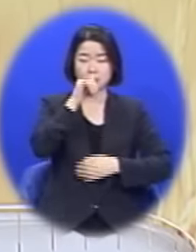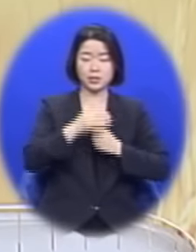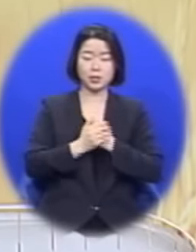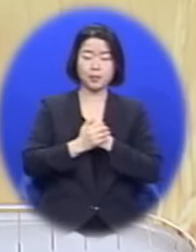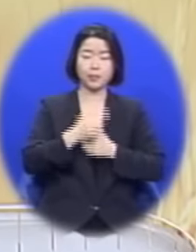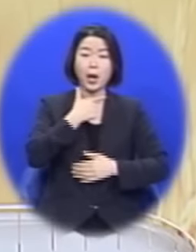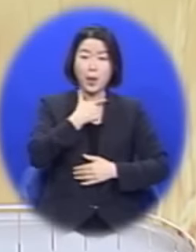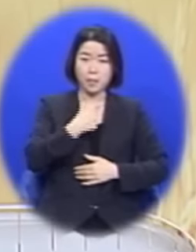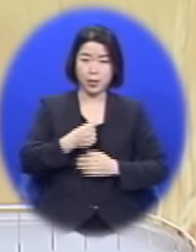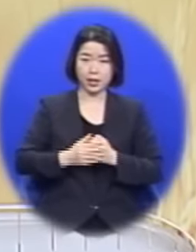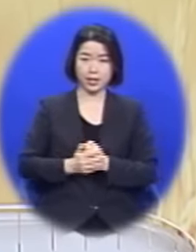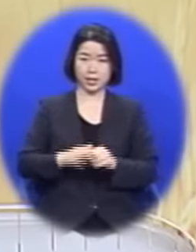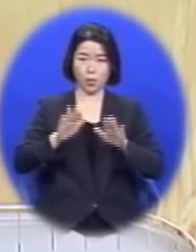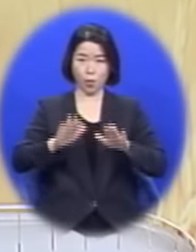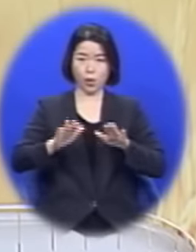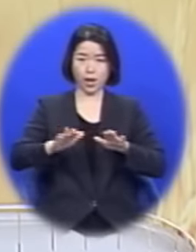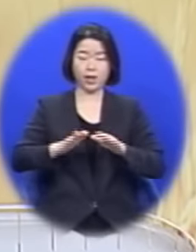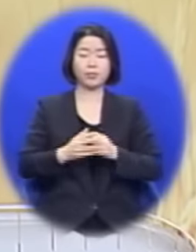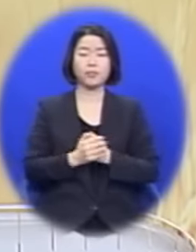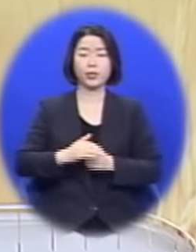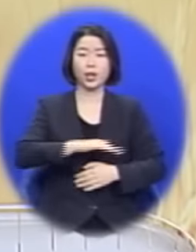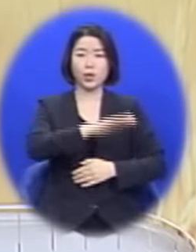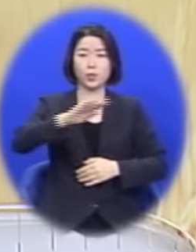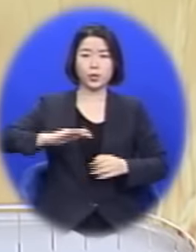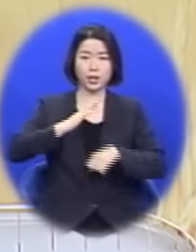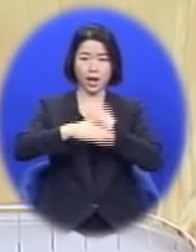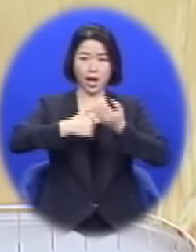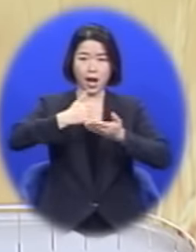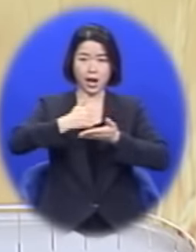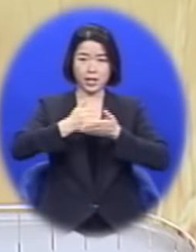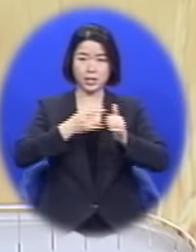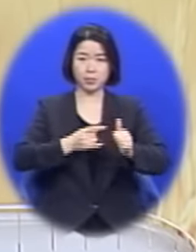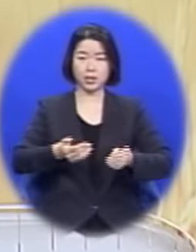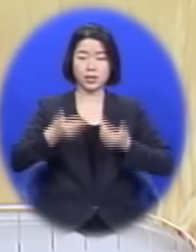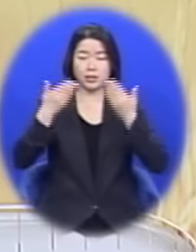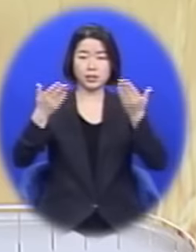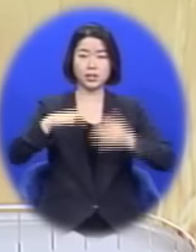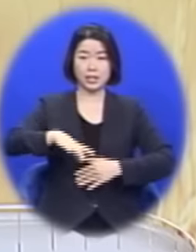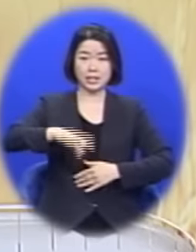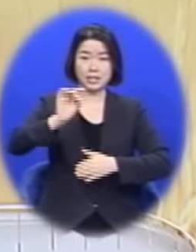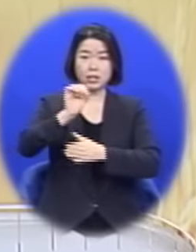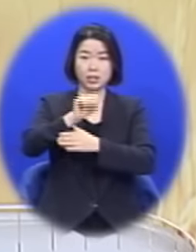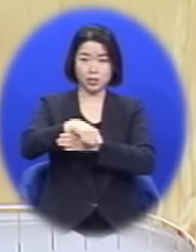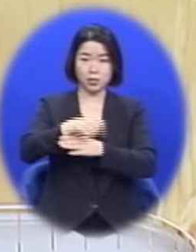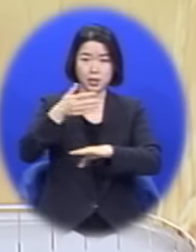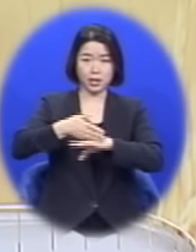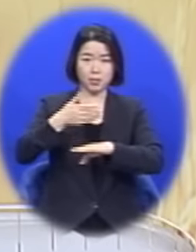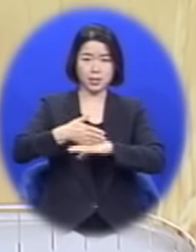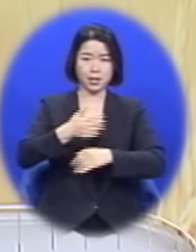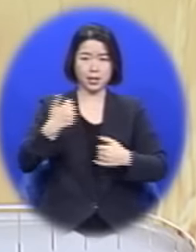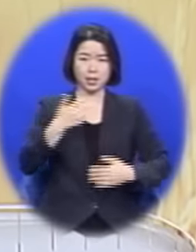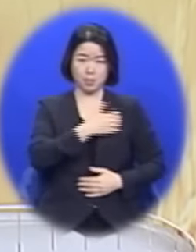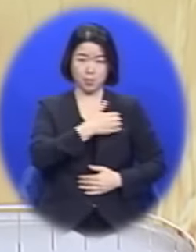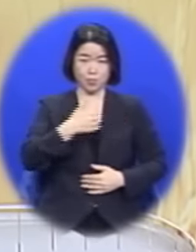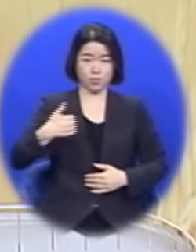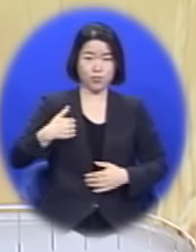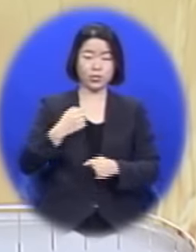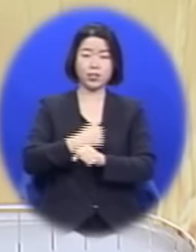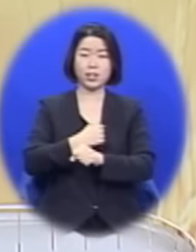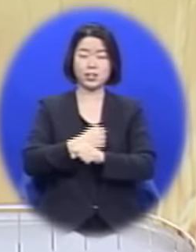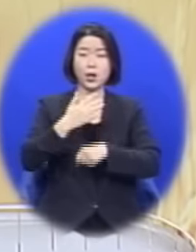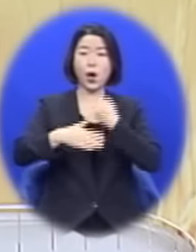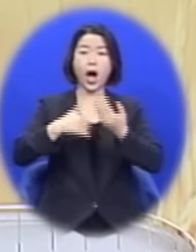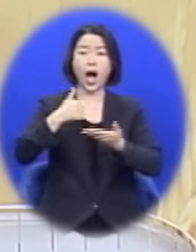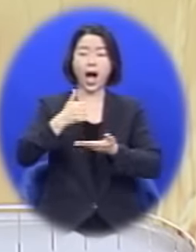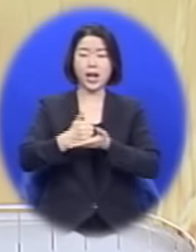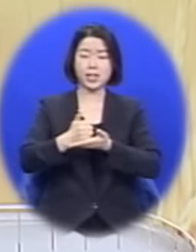바라기는 올해 우리가 하나님께 드리는 이첫 열매 감사가 풍성해서 하나님이 정말